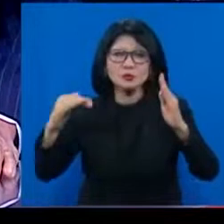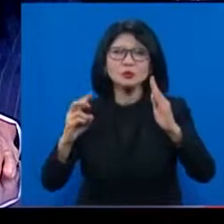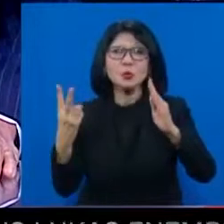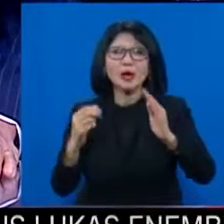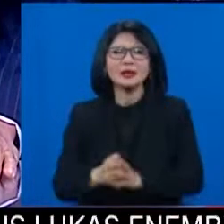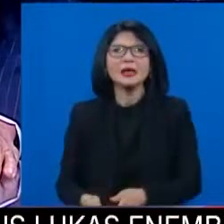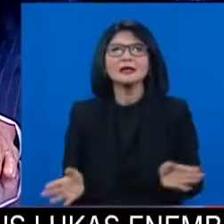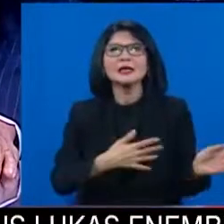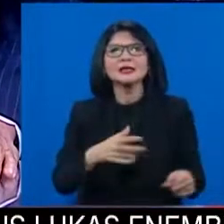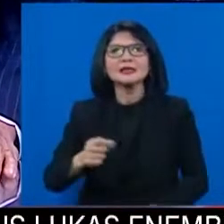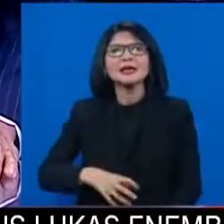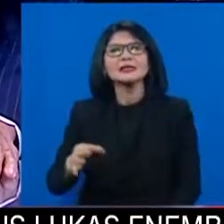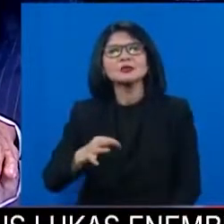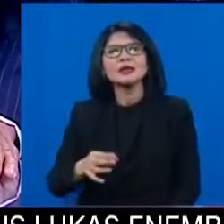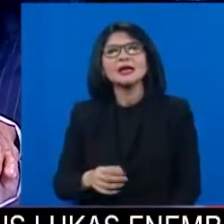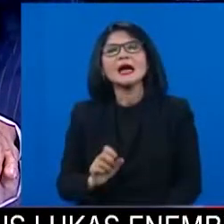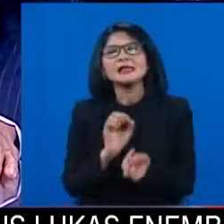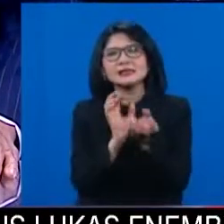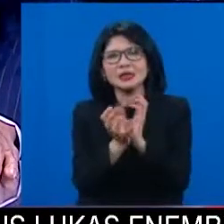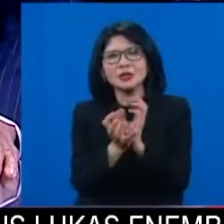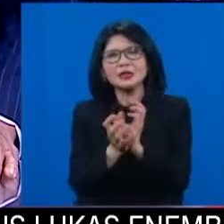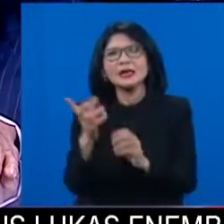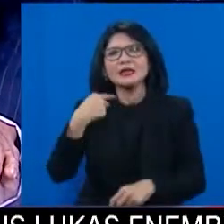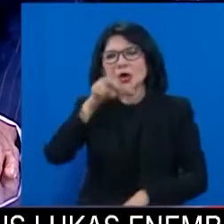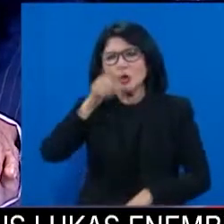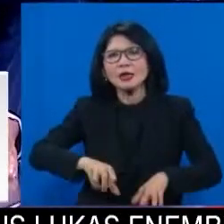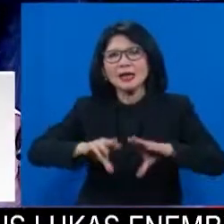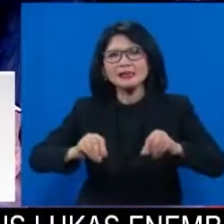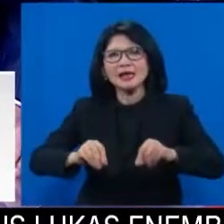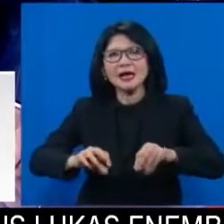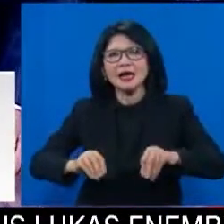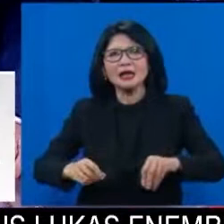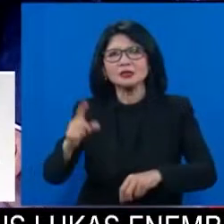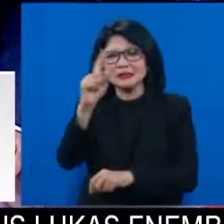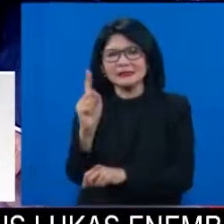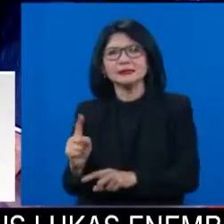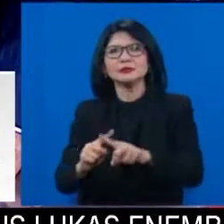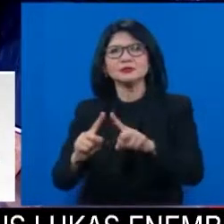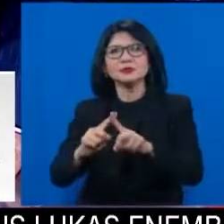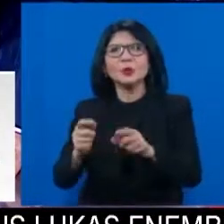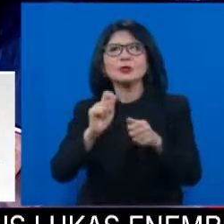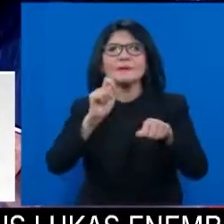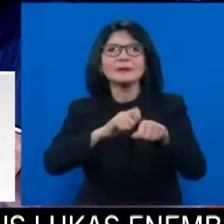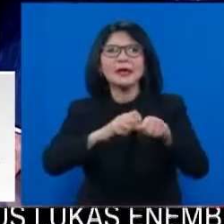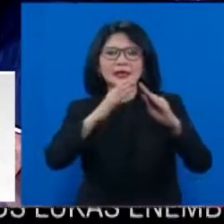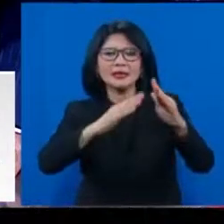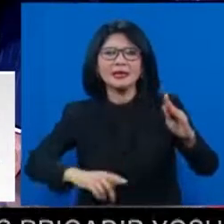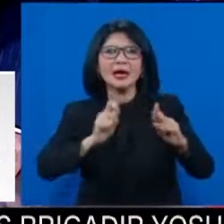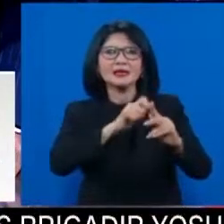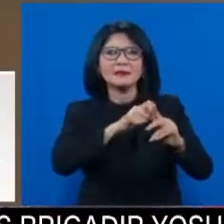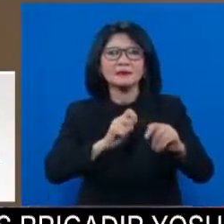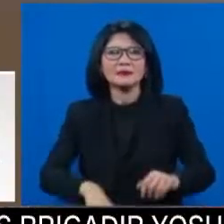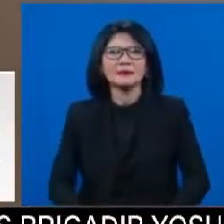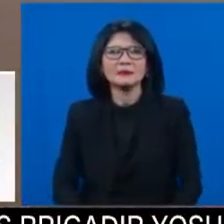petugas damkar Cilegon, Banten saat menurunkan seorang pekerja bangunan yang tersengat aliran listrik saat sedang memperbaiki atap sebuah gudang.